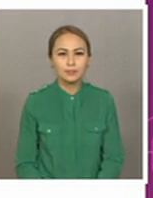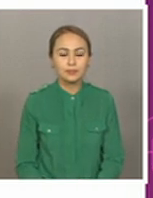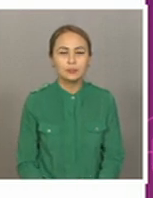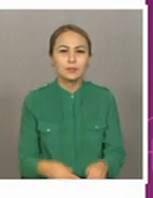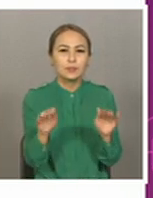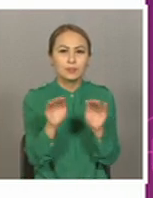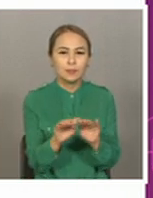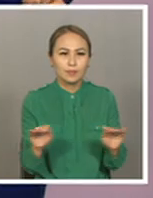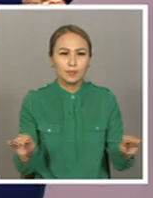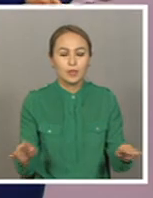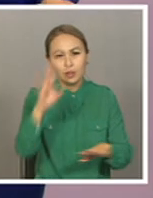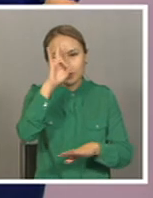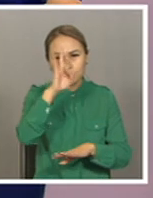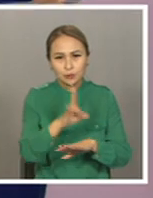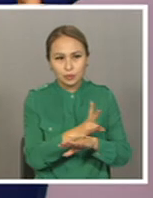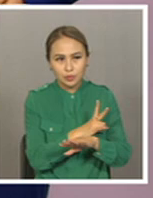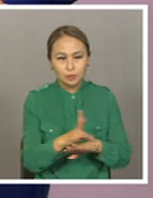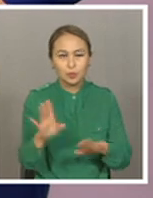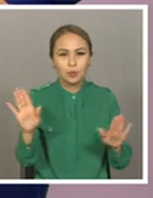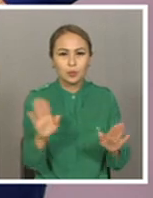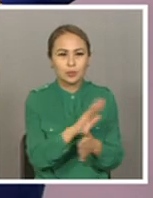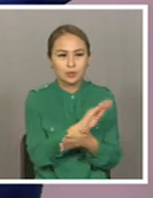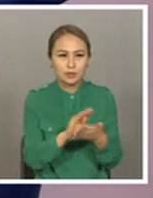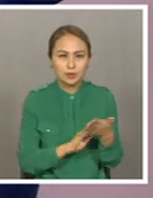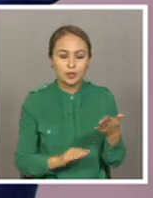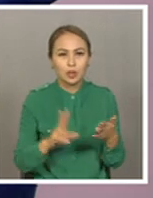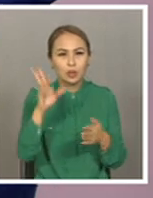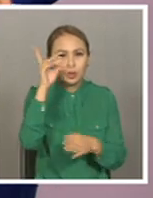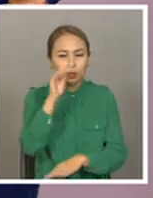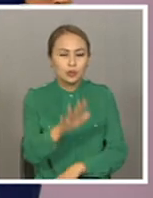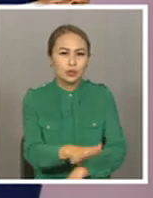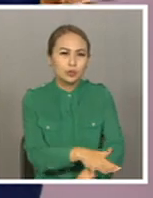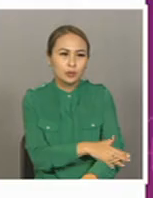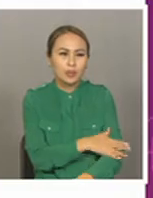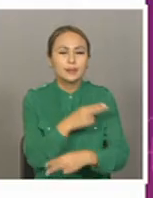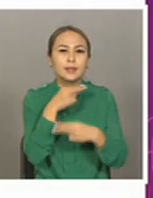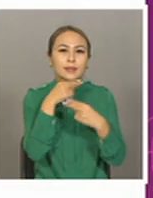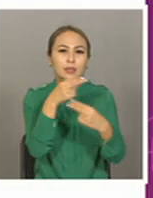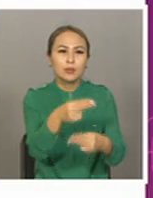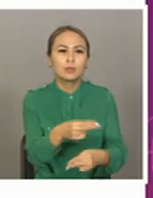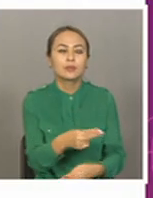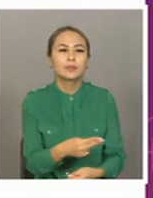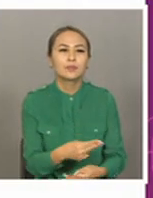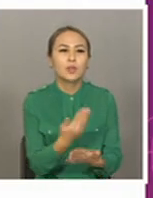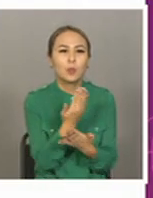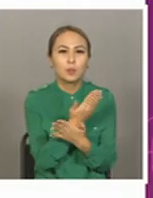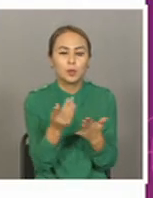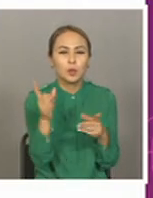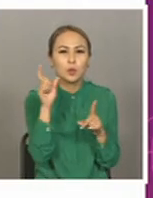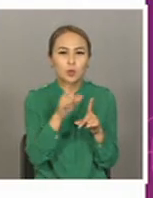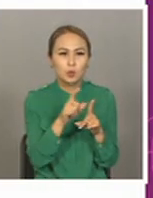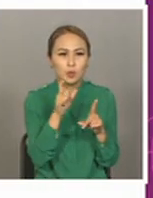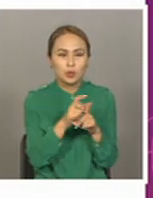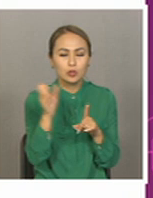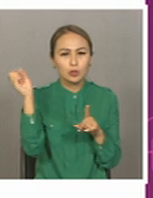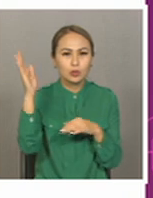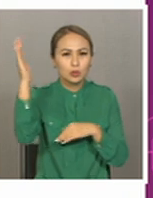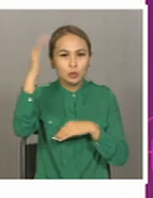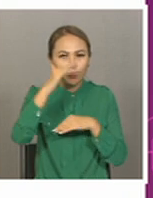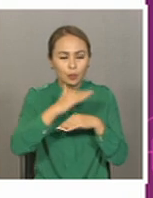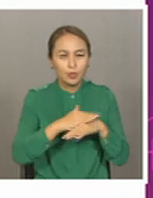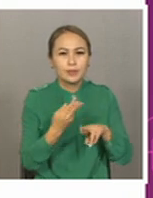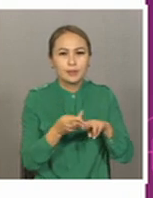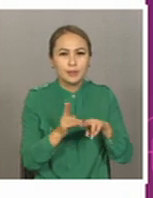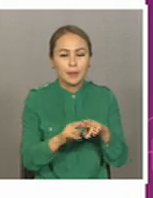Балалар, түн өлеңіндегі күн ұзақ сөзіне назарларыңды аударыңдаршы. Бұл сөз күні бойы деген